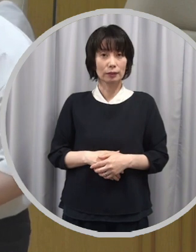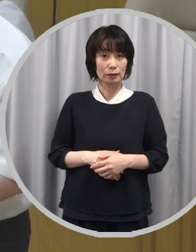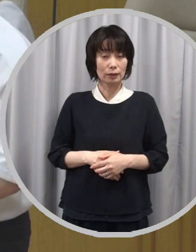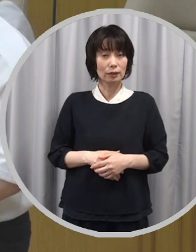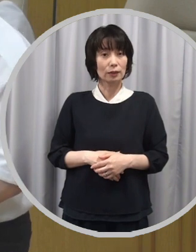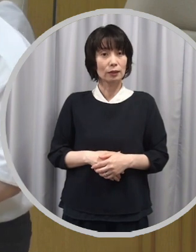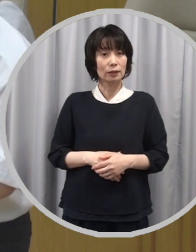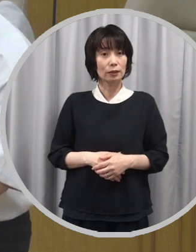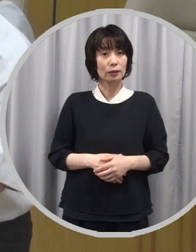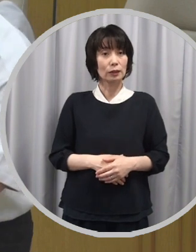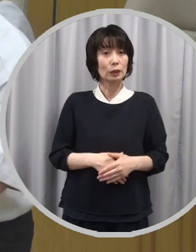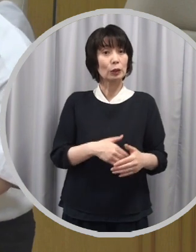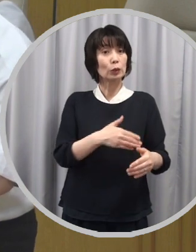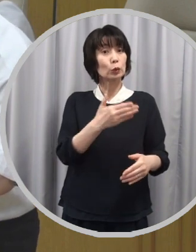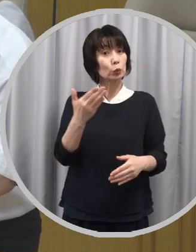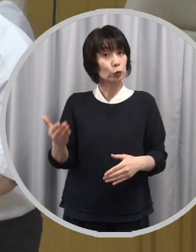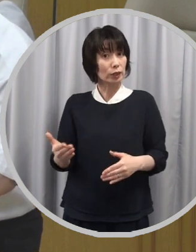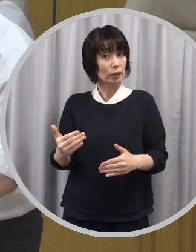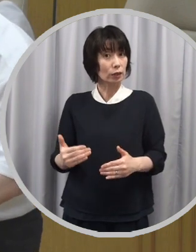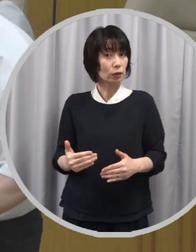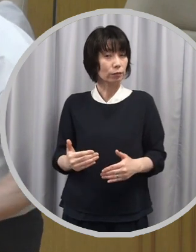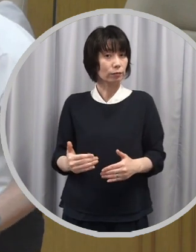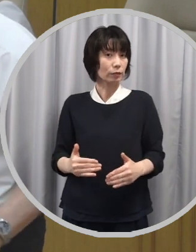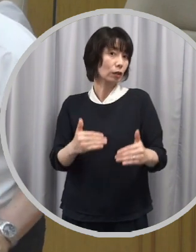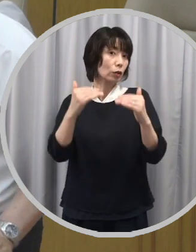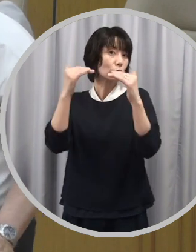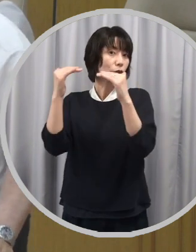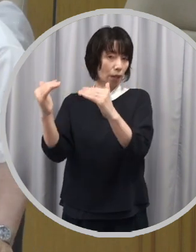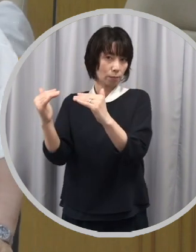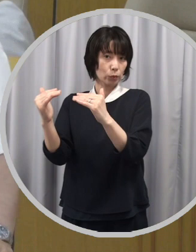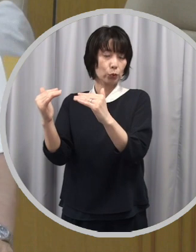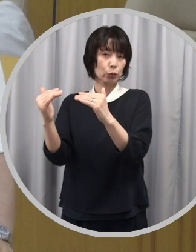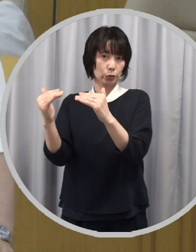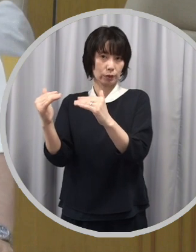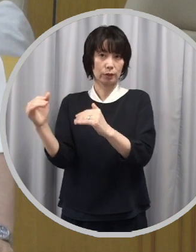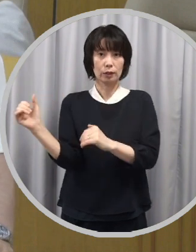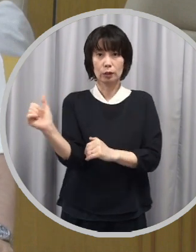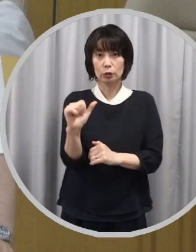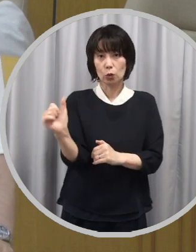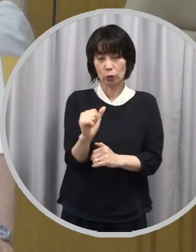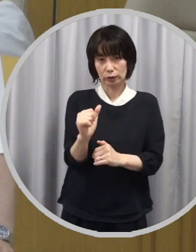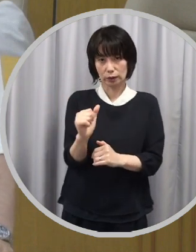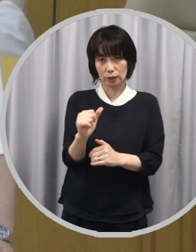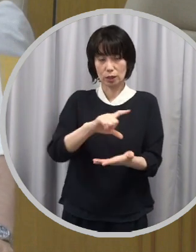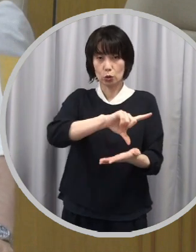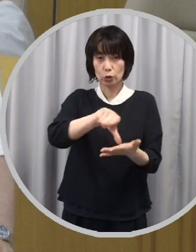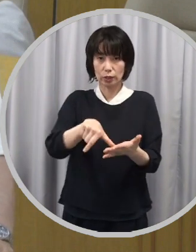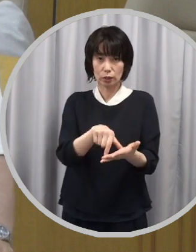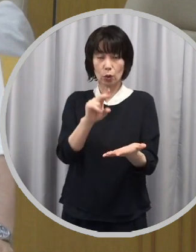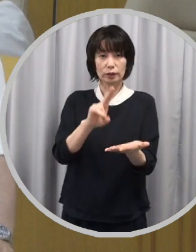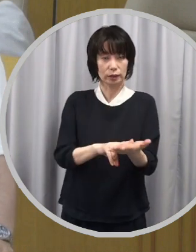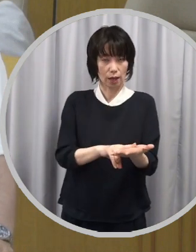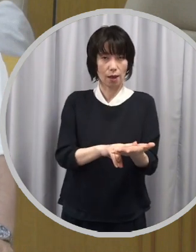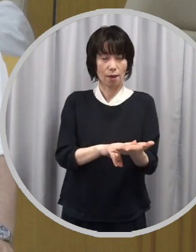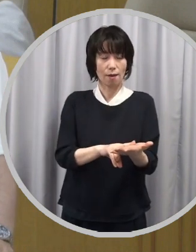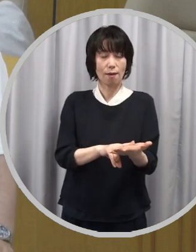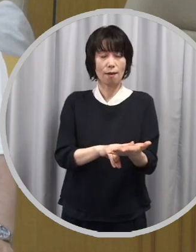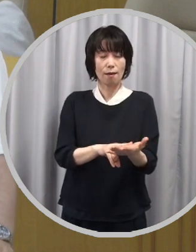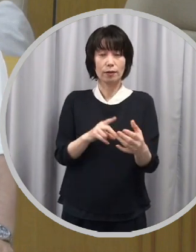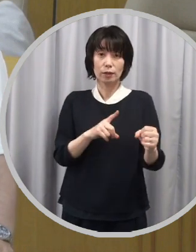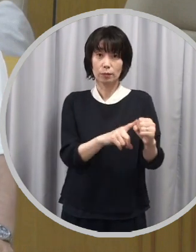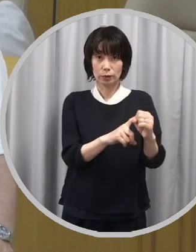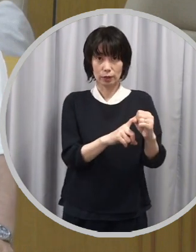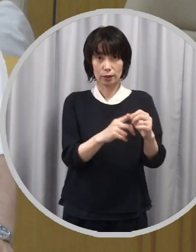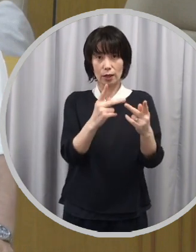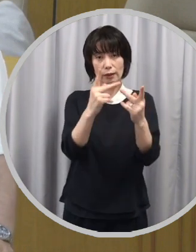次の段階、次のステップである促進区域の指定に向けていくつかの